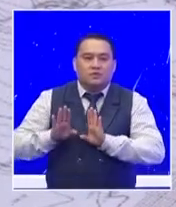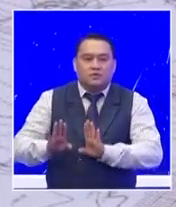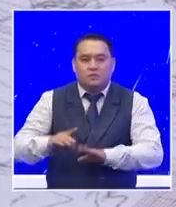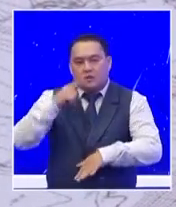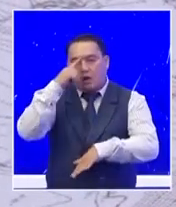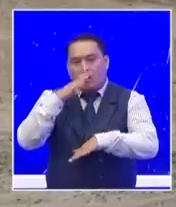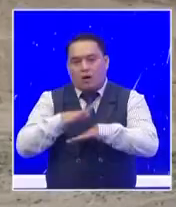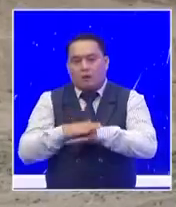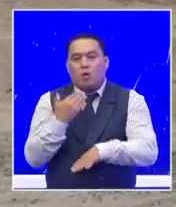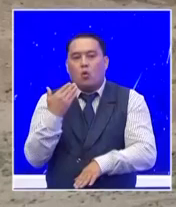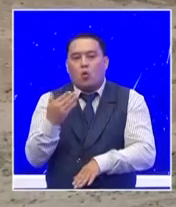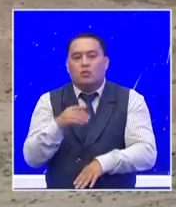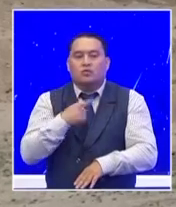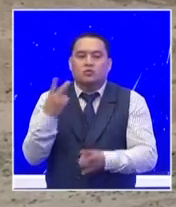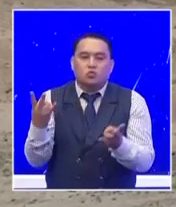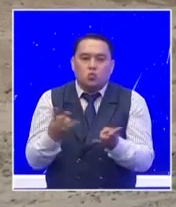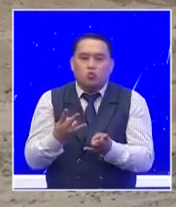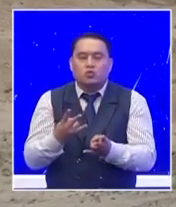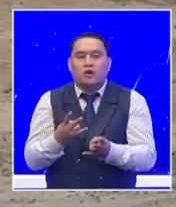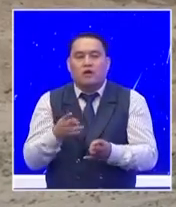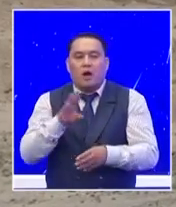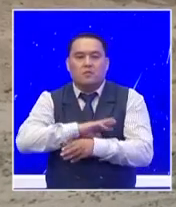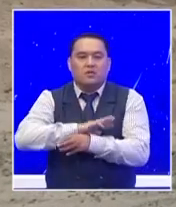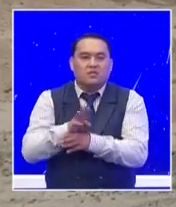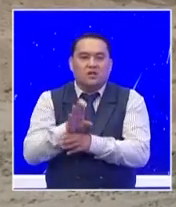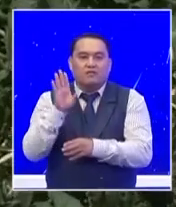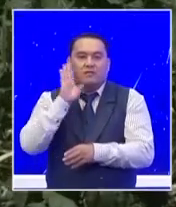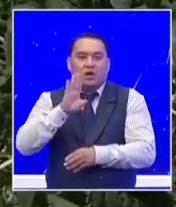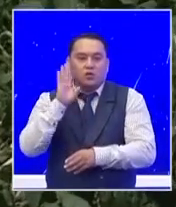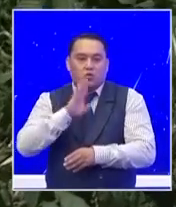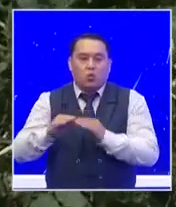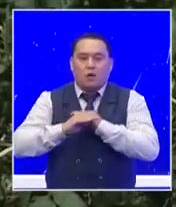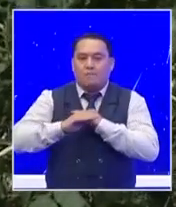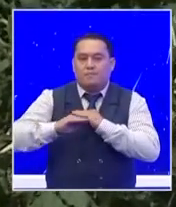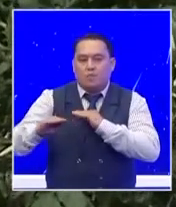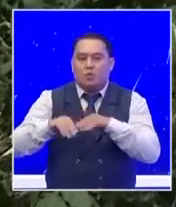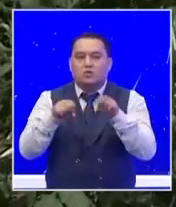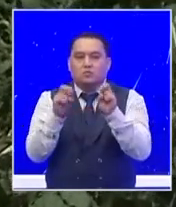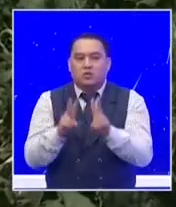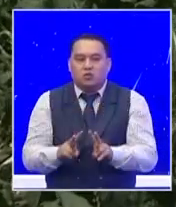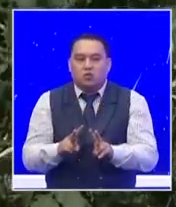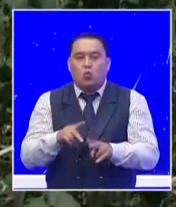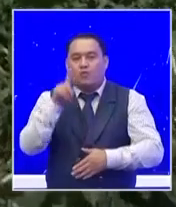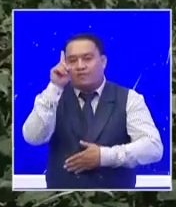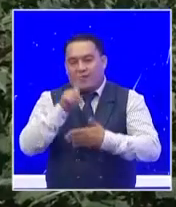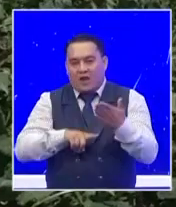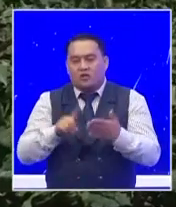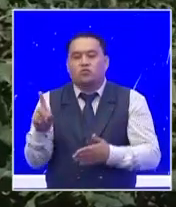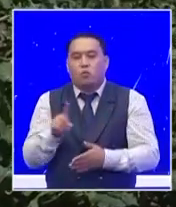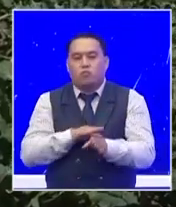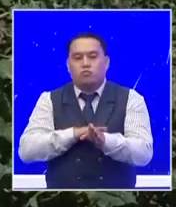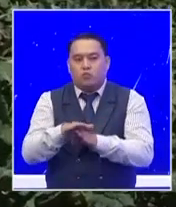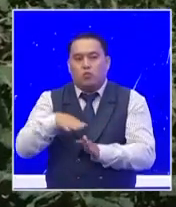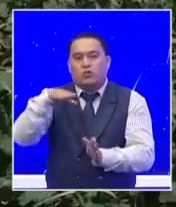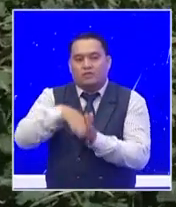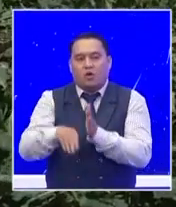области Серик Турдалиев отметил необходимость бесперебойного обеспечения аграриев района поливной водой. Специалисты, в свою очередь, уверяют, после полного